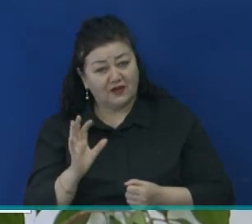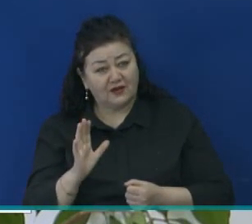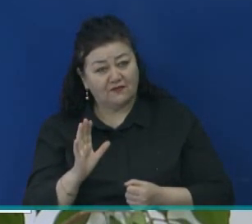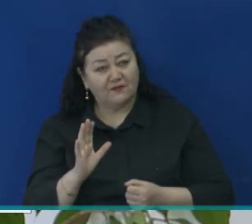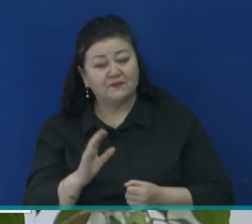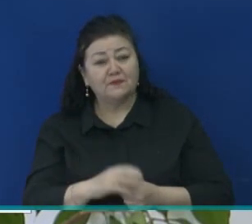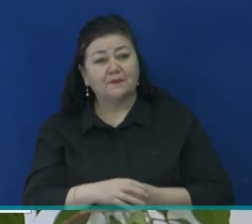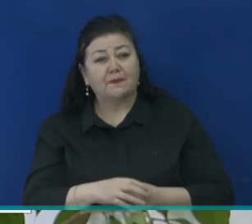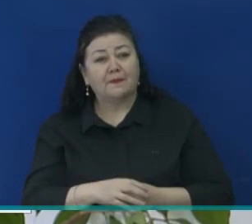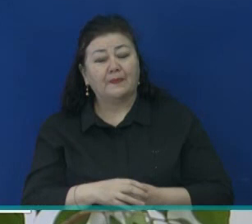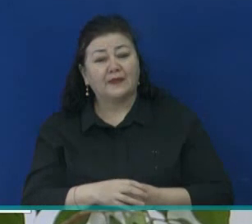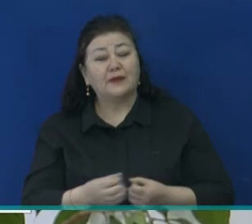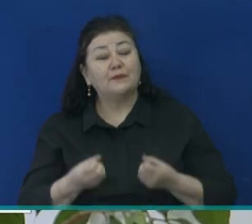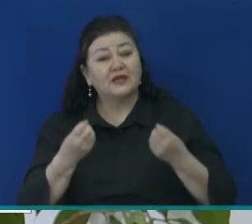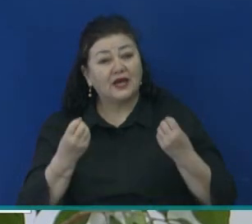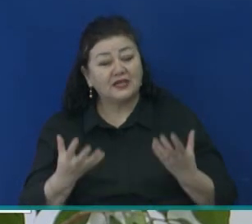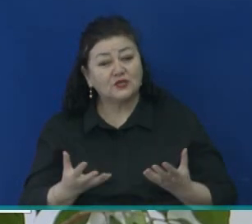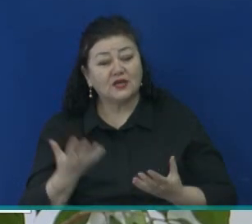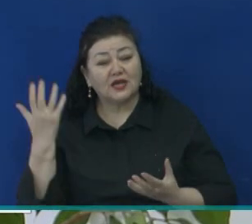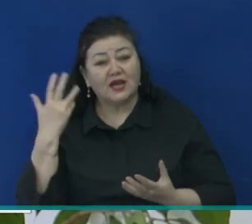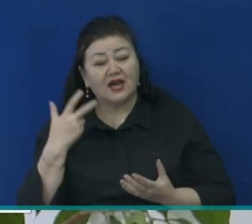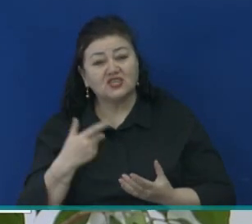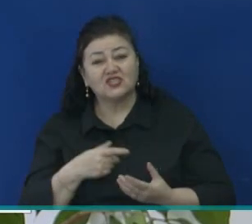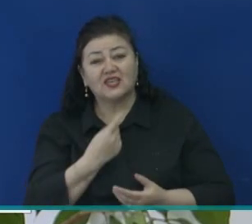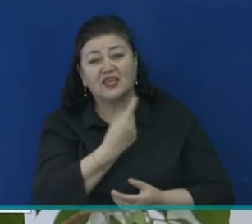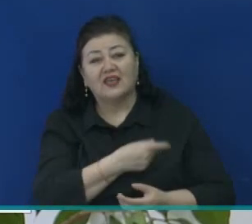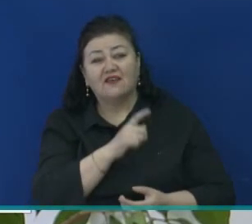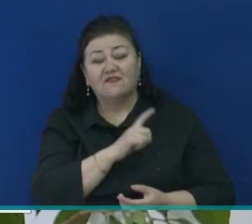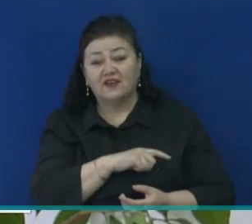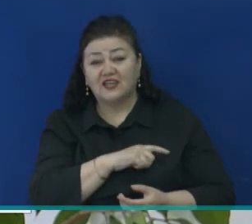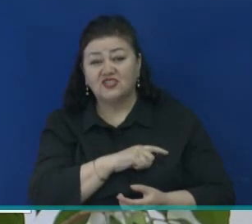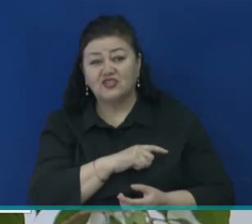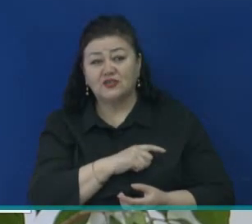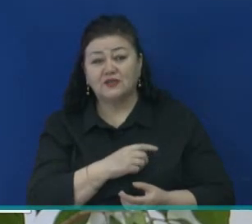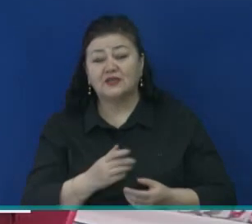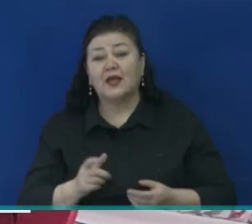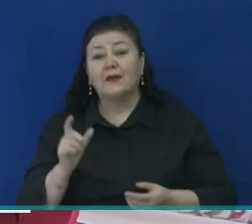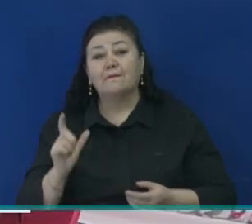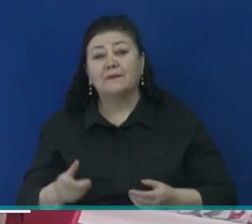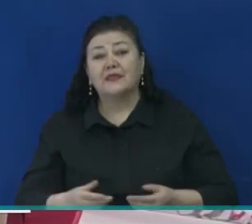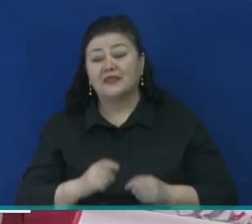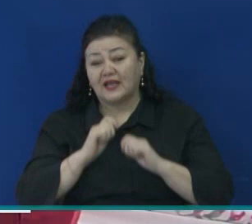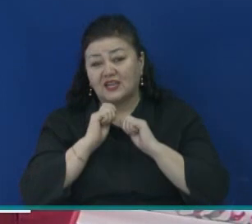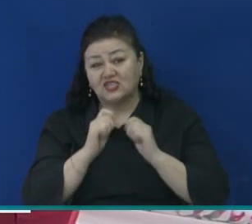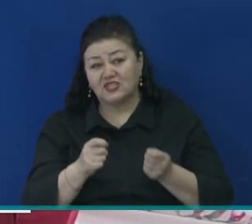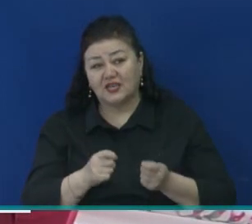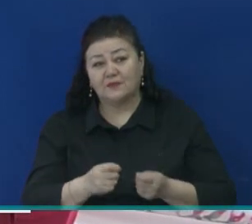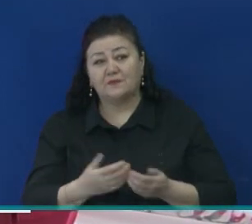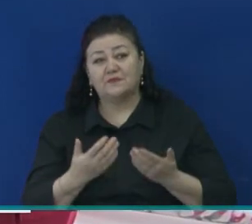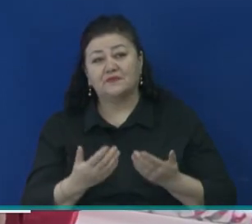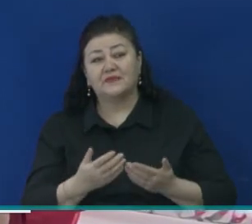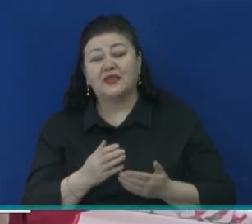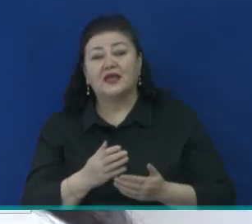өзіміз әрбір акушер қызметкерлерін марапаттаймыз. Акушерлер